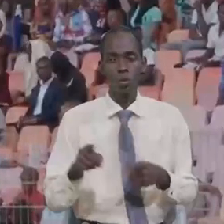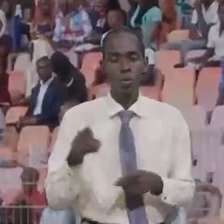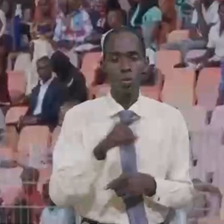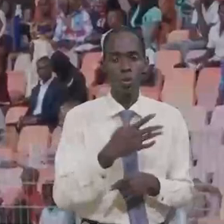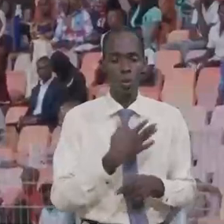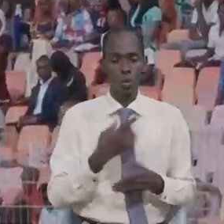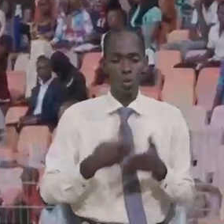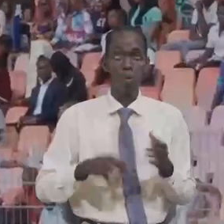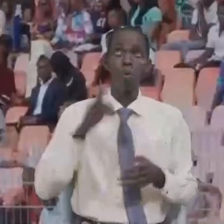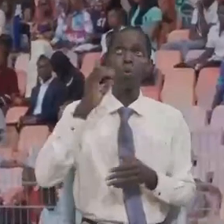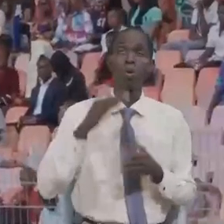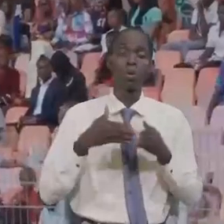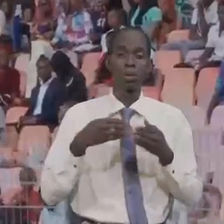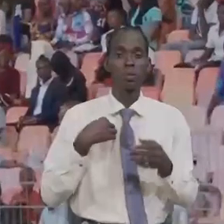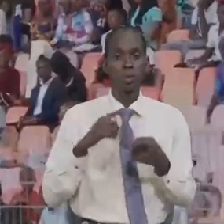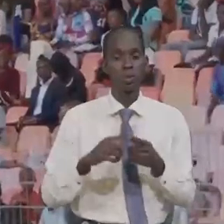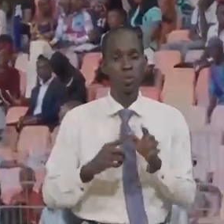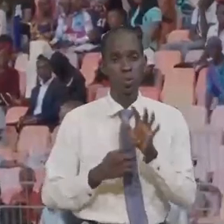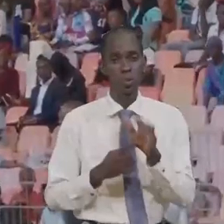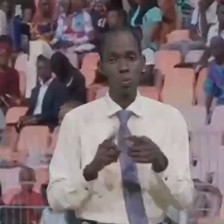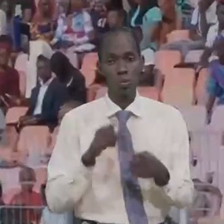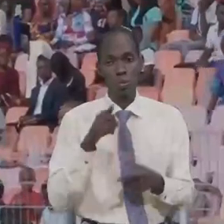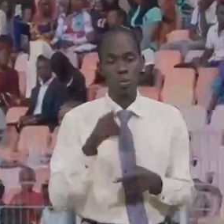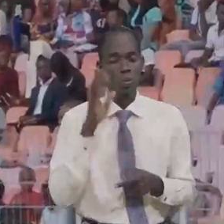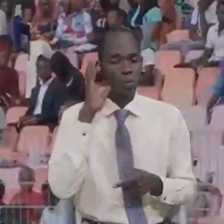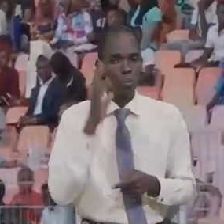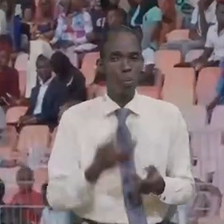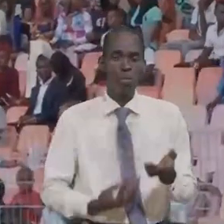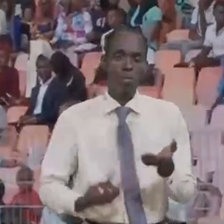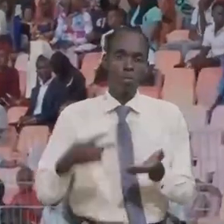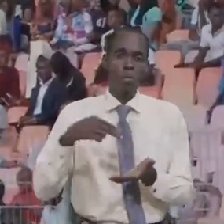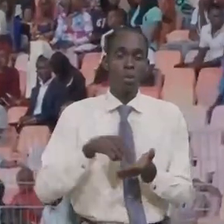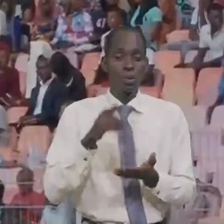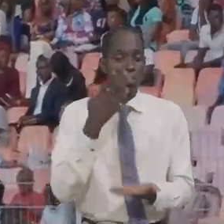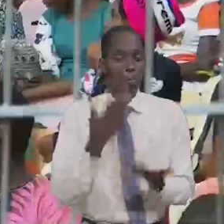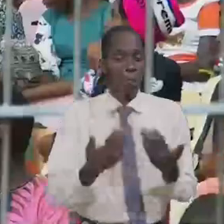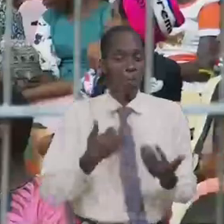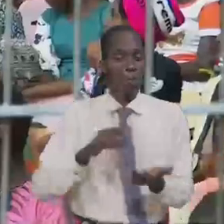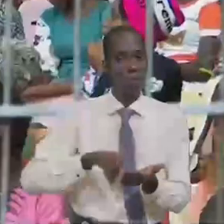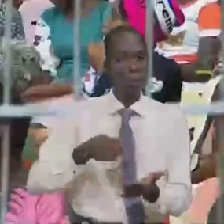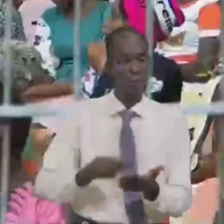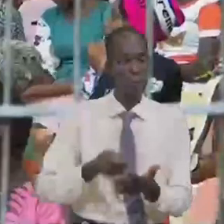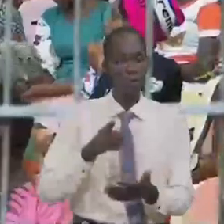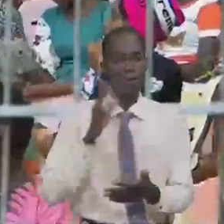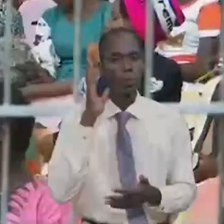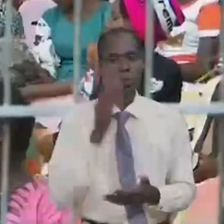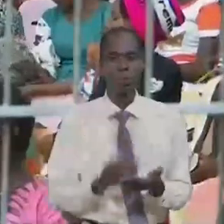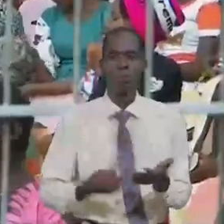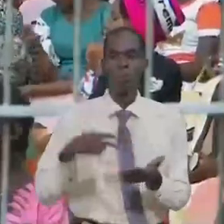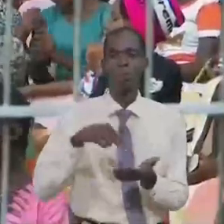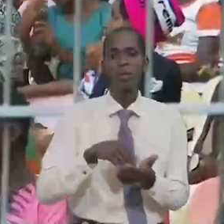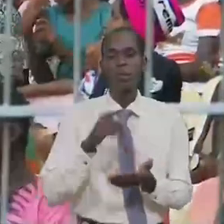vous tu vas te lever même si tu étais tomber tu vas te lever même si